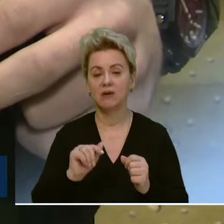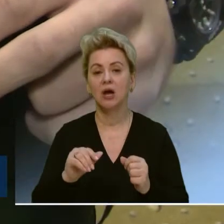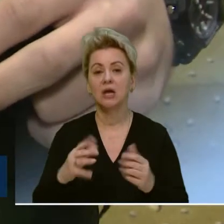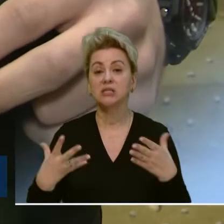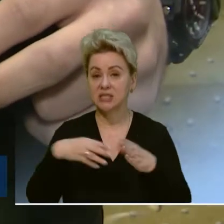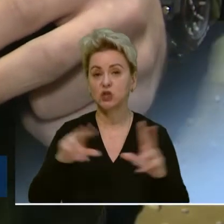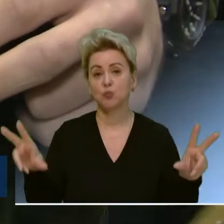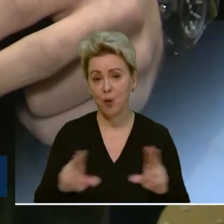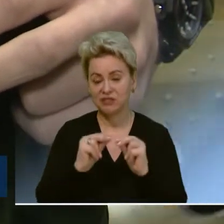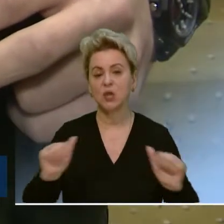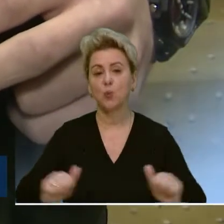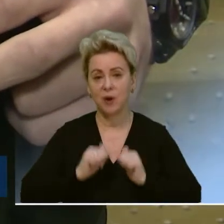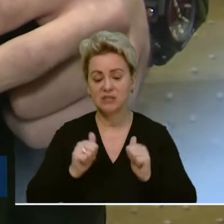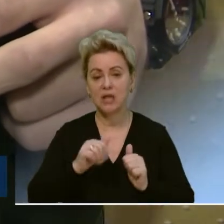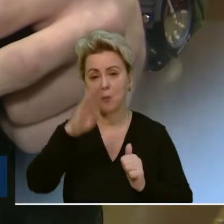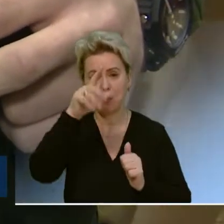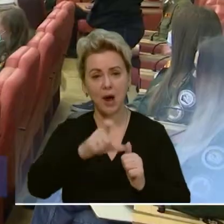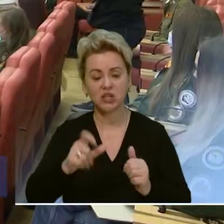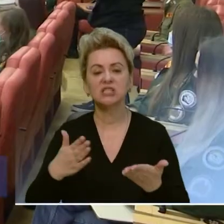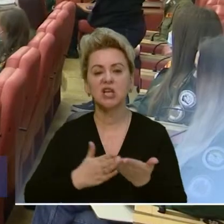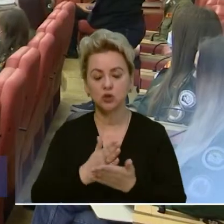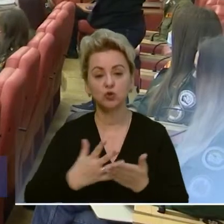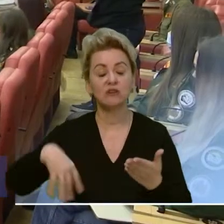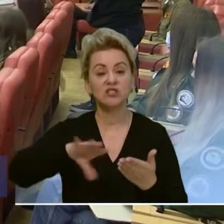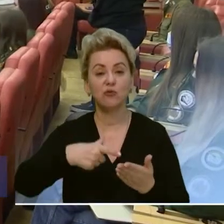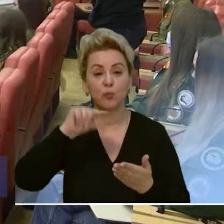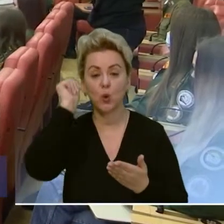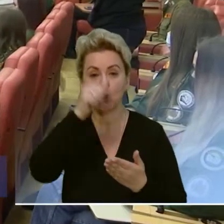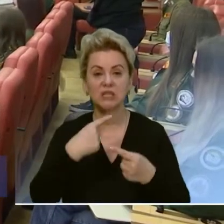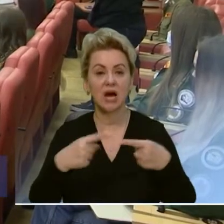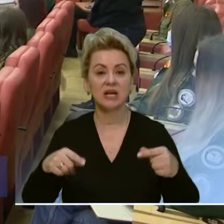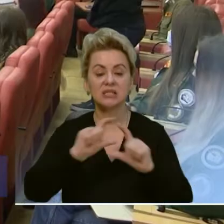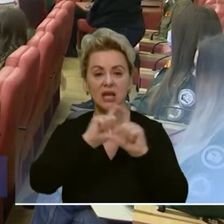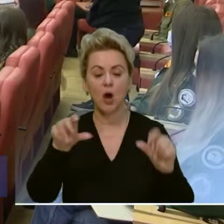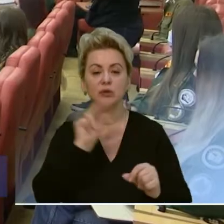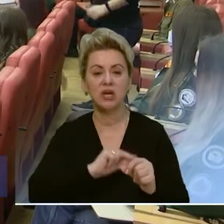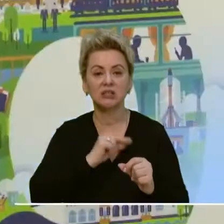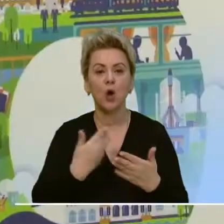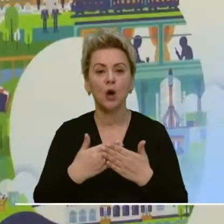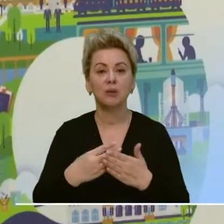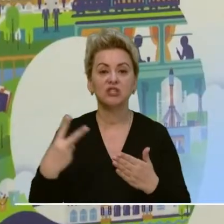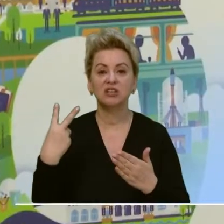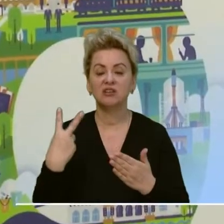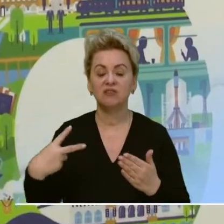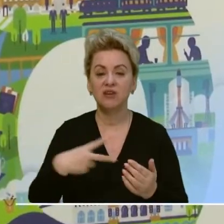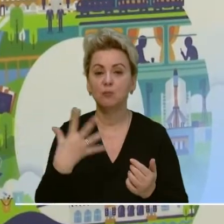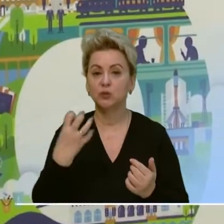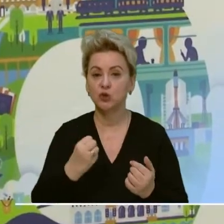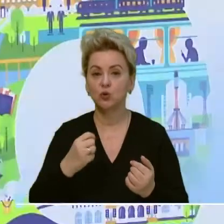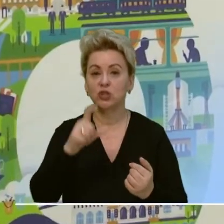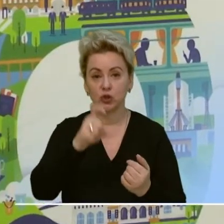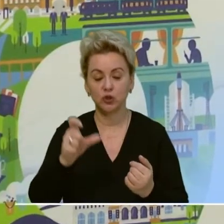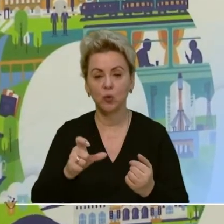значит, повезло, постарались, парни заслужили. Всего же в прошлом году на разных объектах работали почти 2500